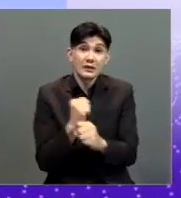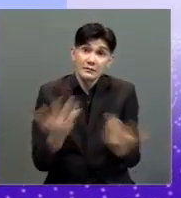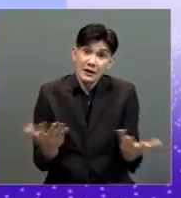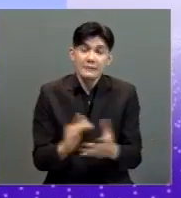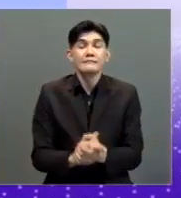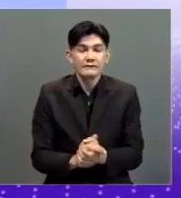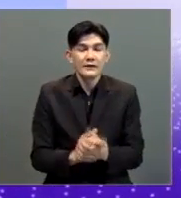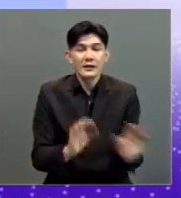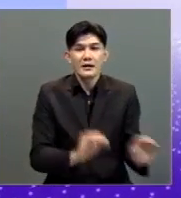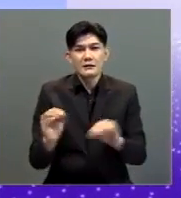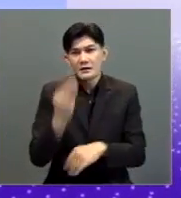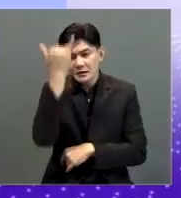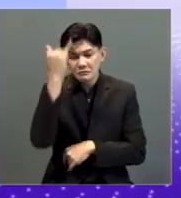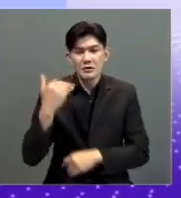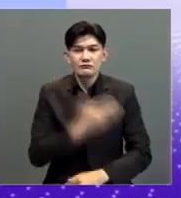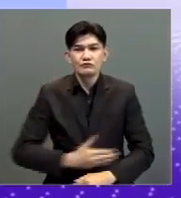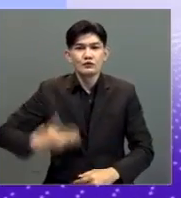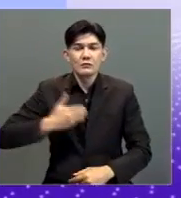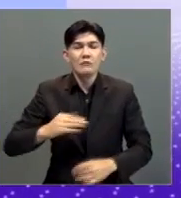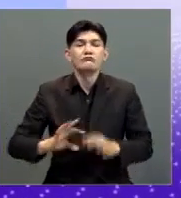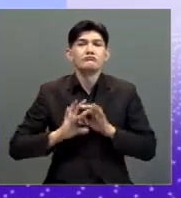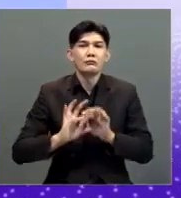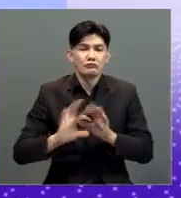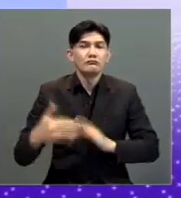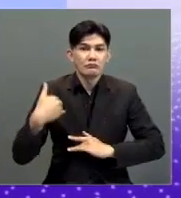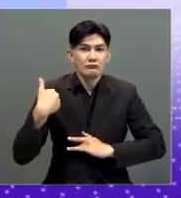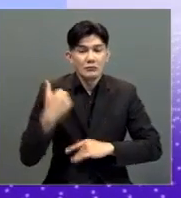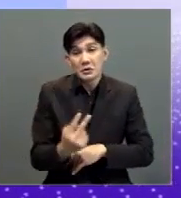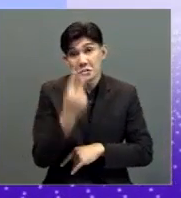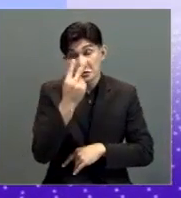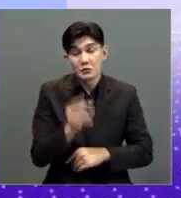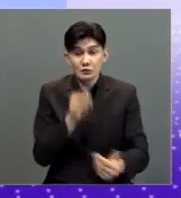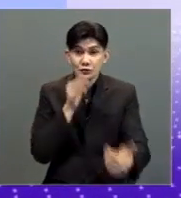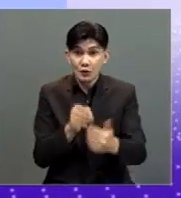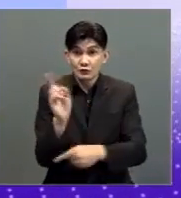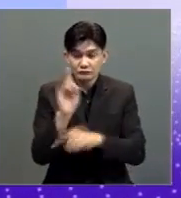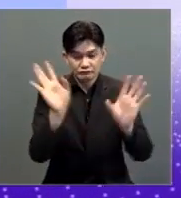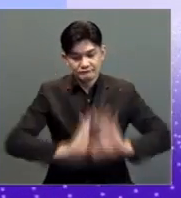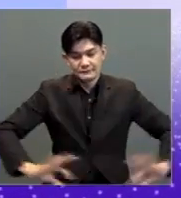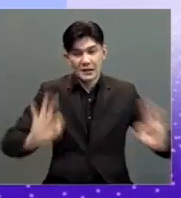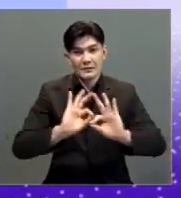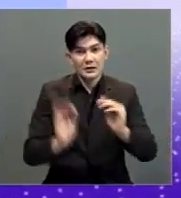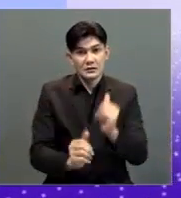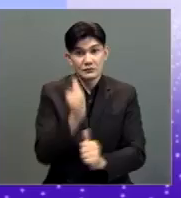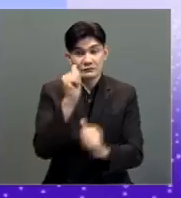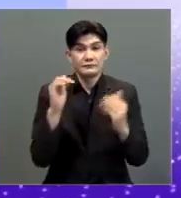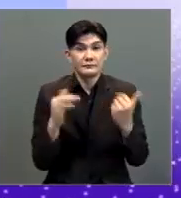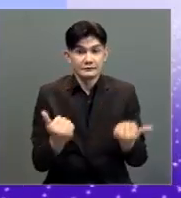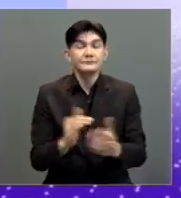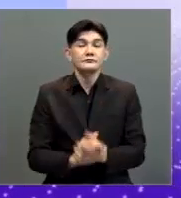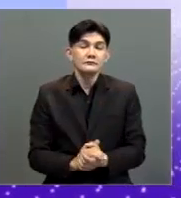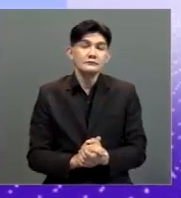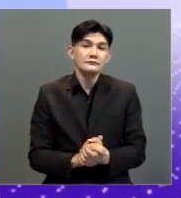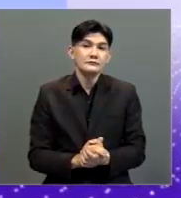สำคัญที่ต้องเลื่อนก็คือเป็นห่วงสุขภาพของเด็กอันนี้คือถ้ามองกันตรงๆเนี่ยสำคัญที่สุดนะคะมาดู